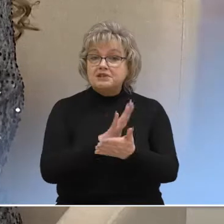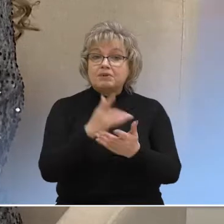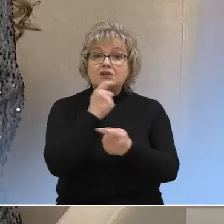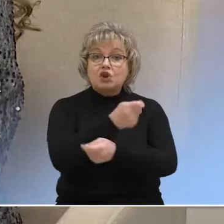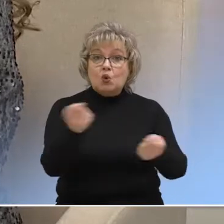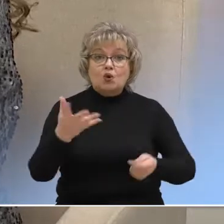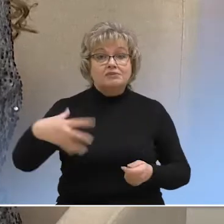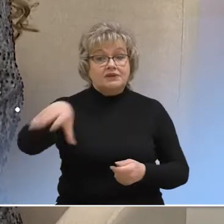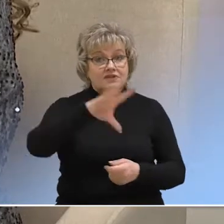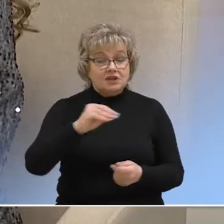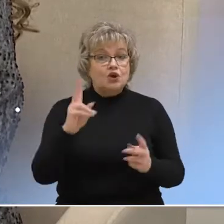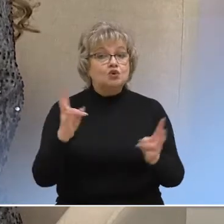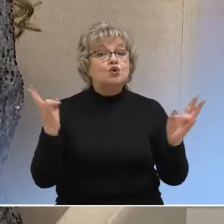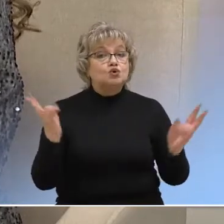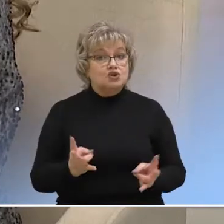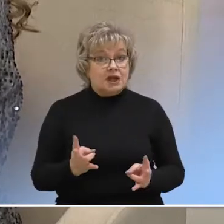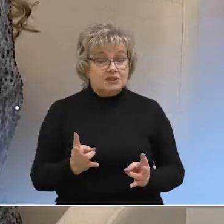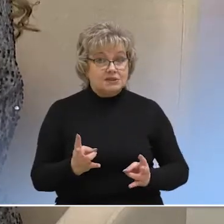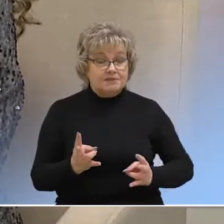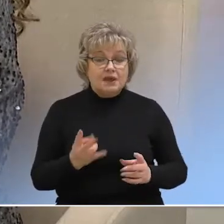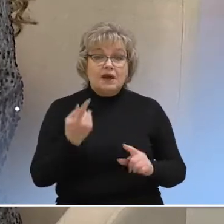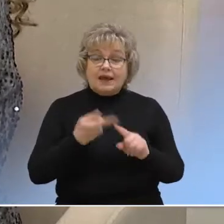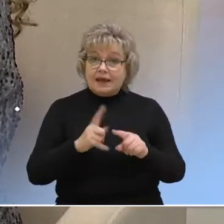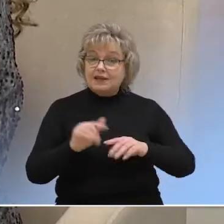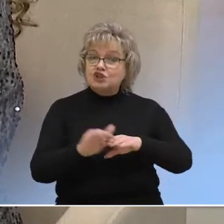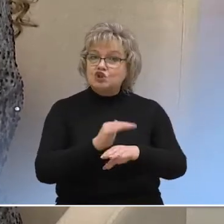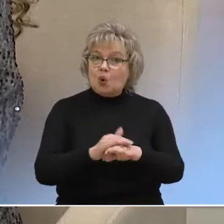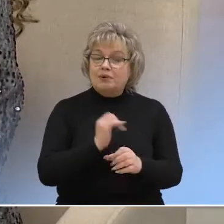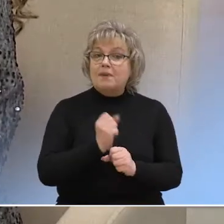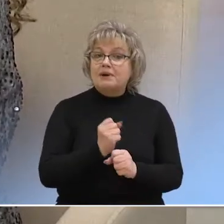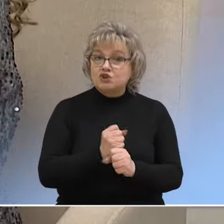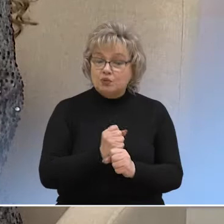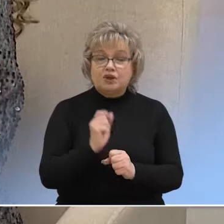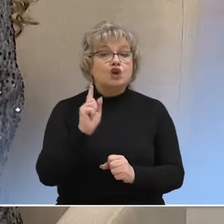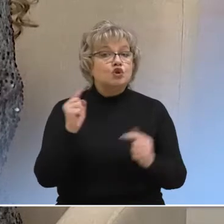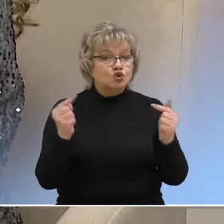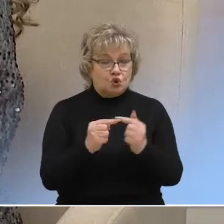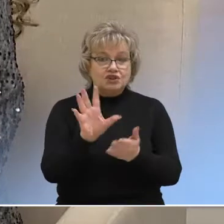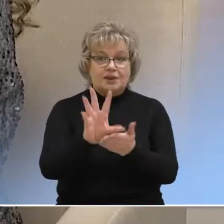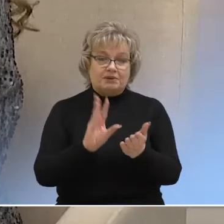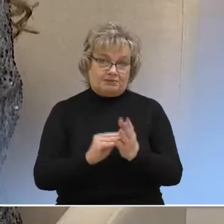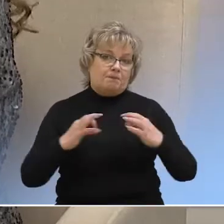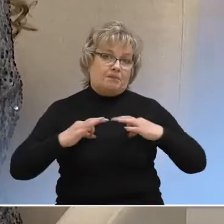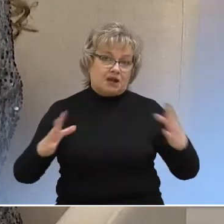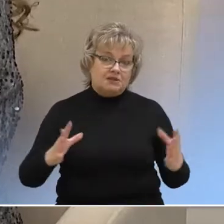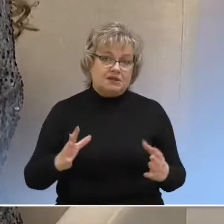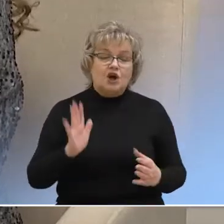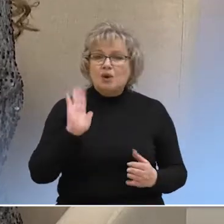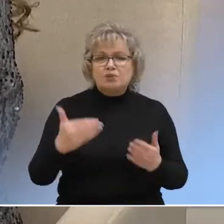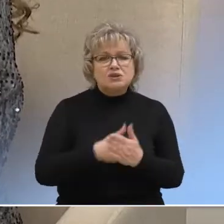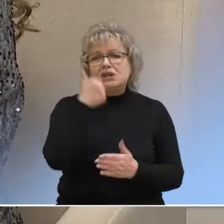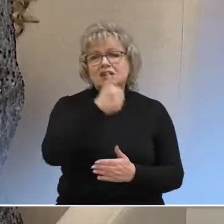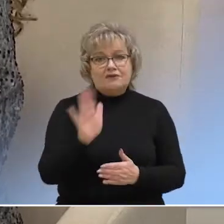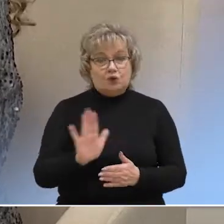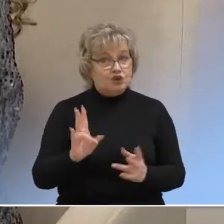кормят всех, кто в этом нуждается. И мне кажется, эти добрые поступки – точно пример праздника. Пусть не